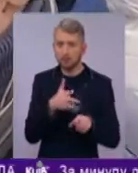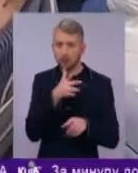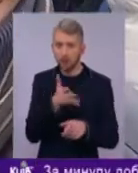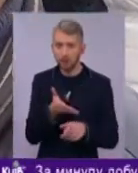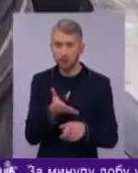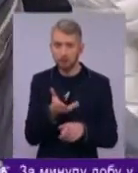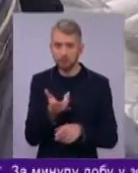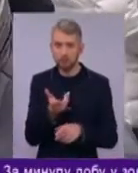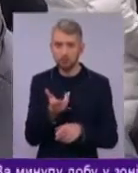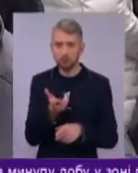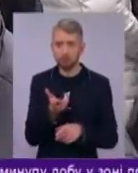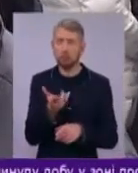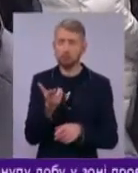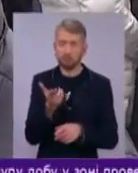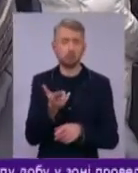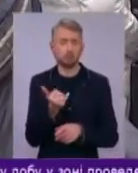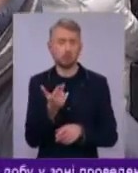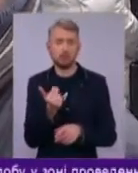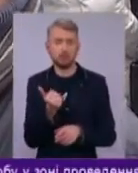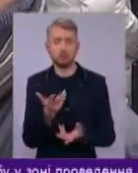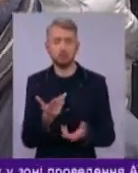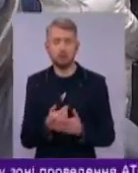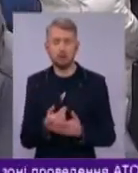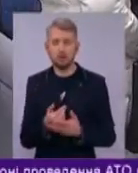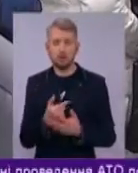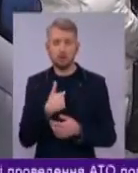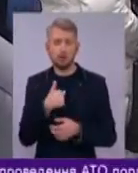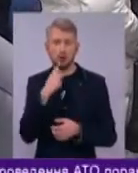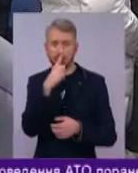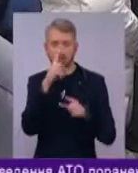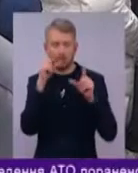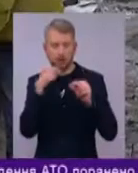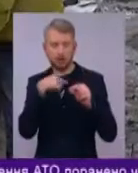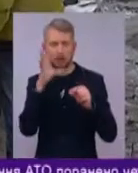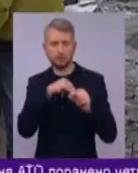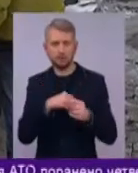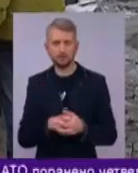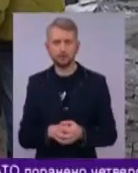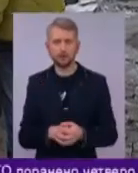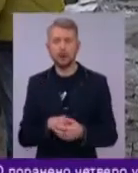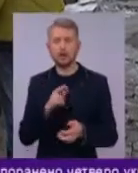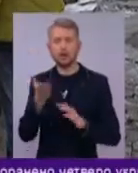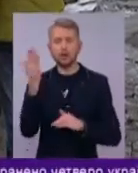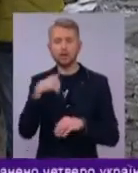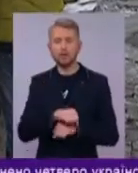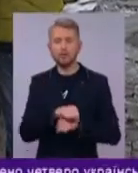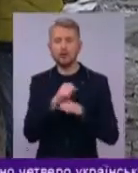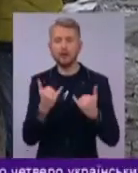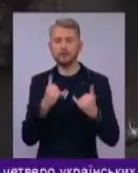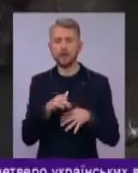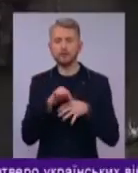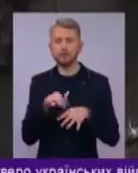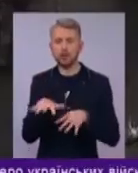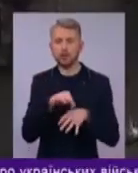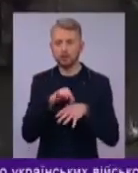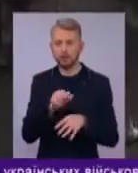Спустя стільки часу? Так. От я з закритими очима його бачу. Як колись на Майдані, так і зараз в зоні проведення